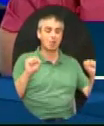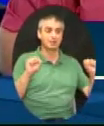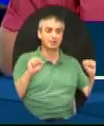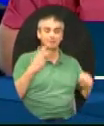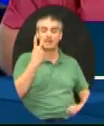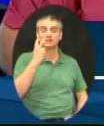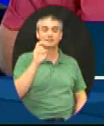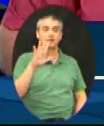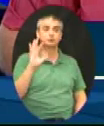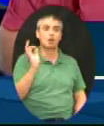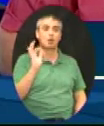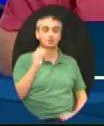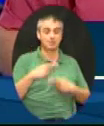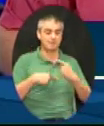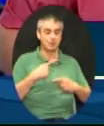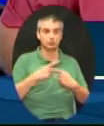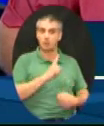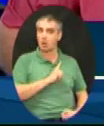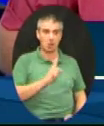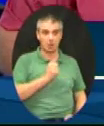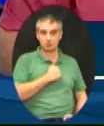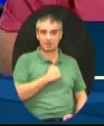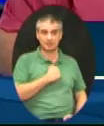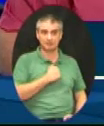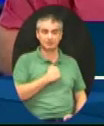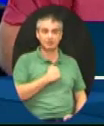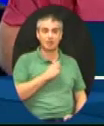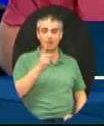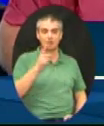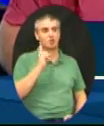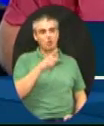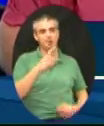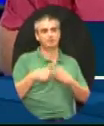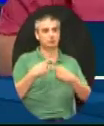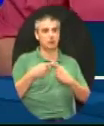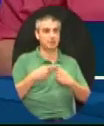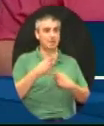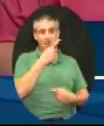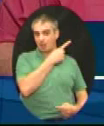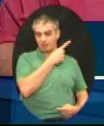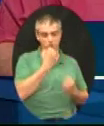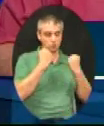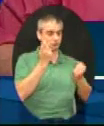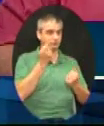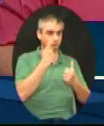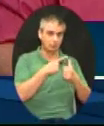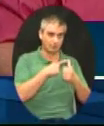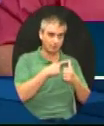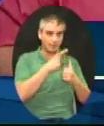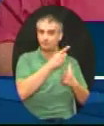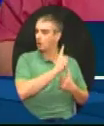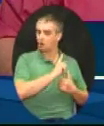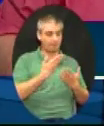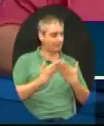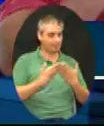נכון. כ-25% מסורתי לא כל כך דתי, אתה מכנה את זה מסורתי, אבל הם נוסעים בשבת, הם